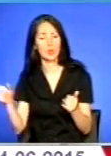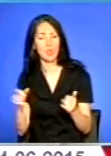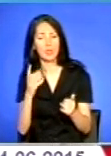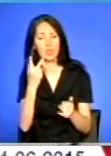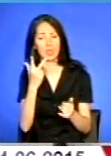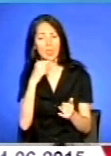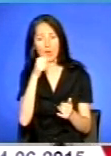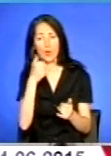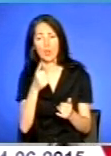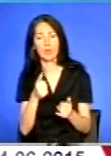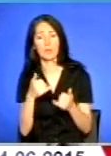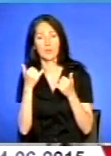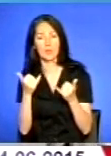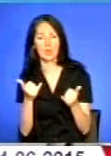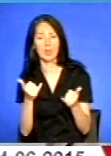для